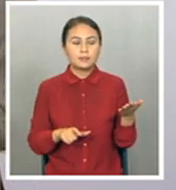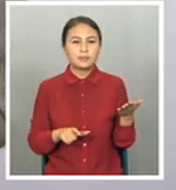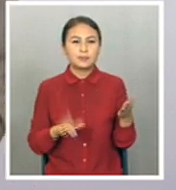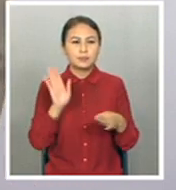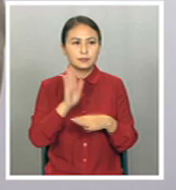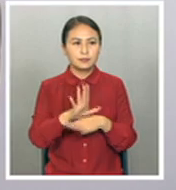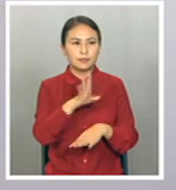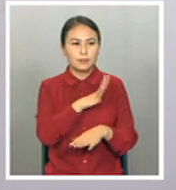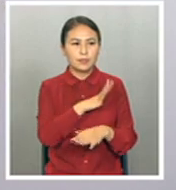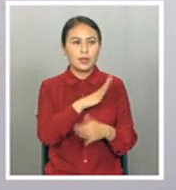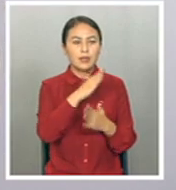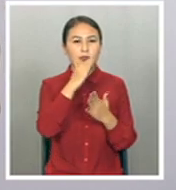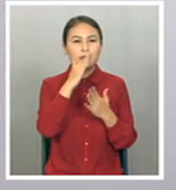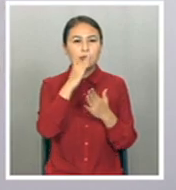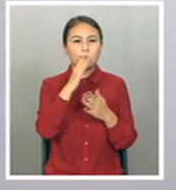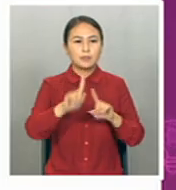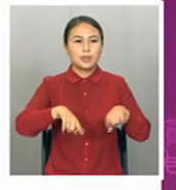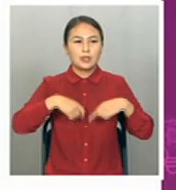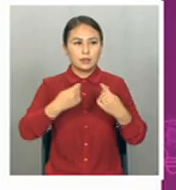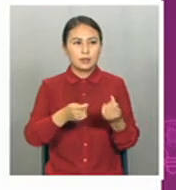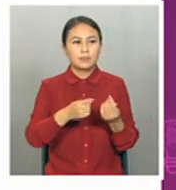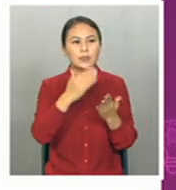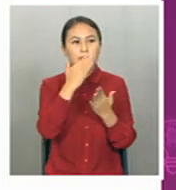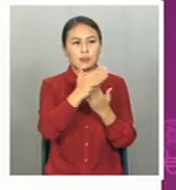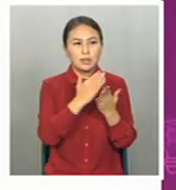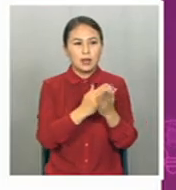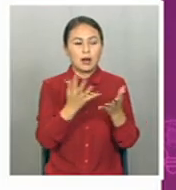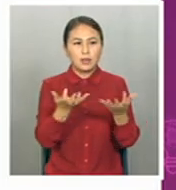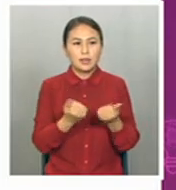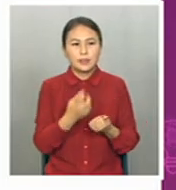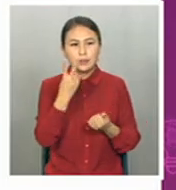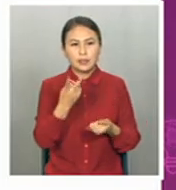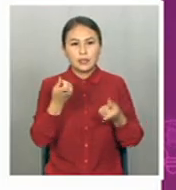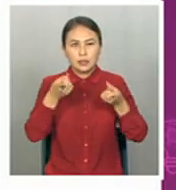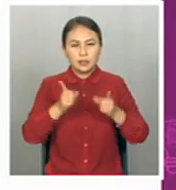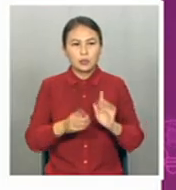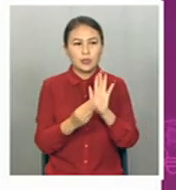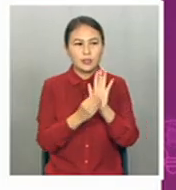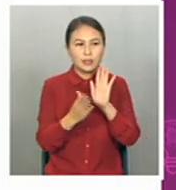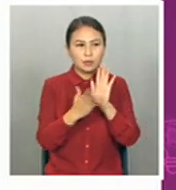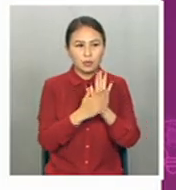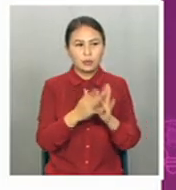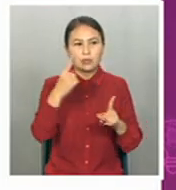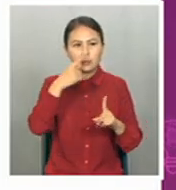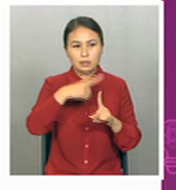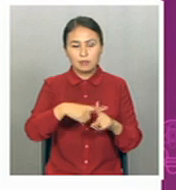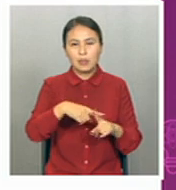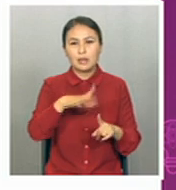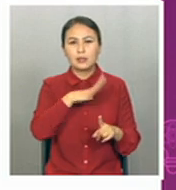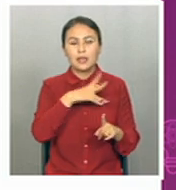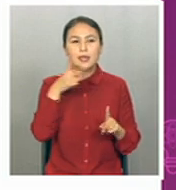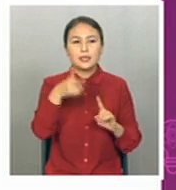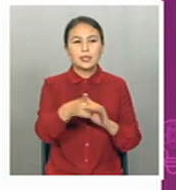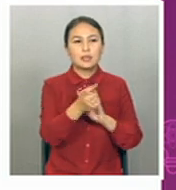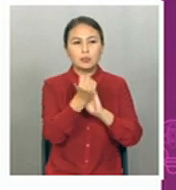берілген. Енді есептің берілгені. Тізбектей алынған екі натурал санының қосындысының мәні